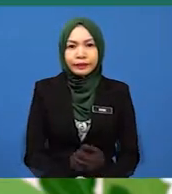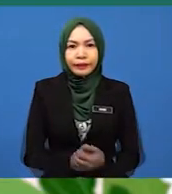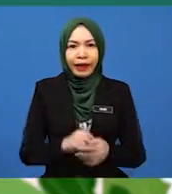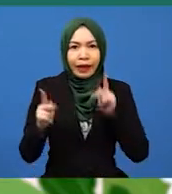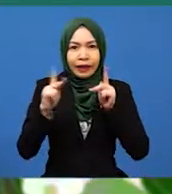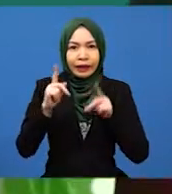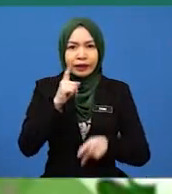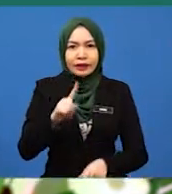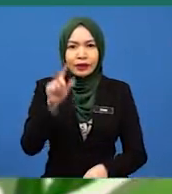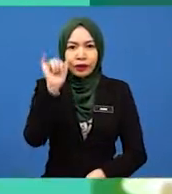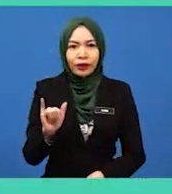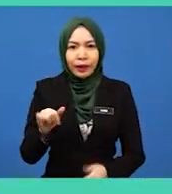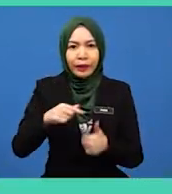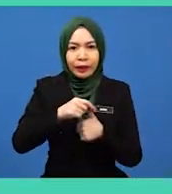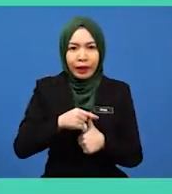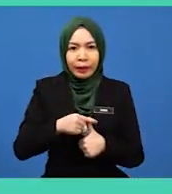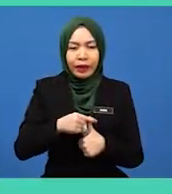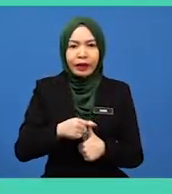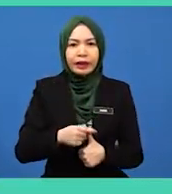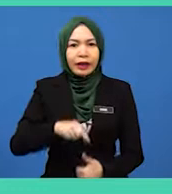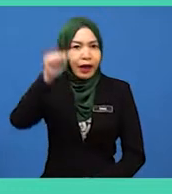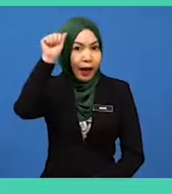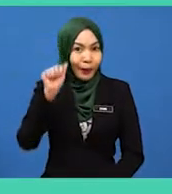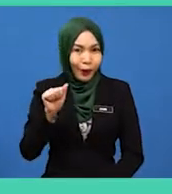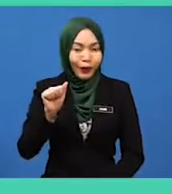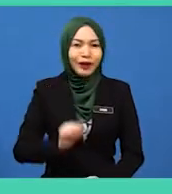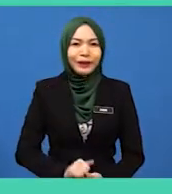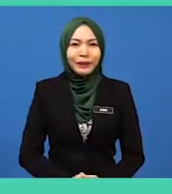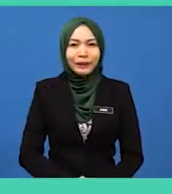Kata seru yang pertama ialah amboi.